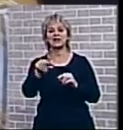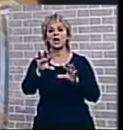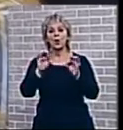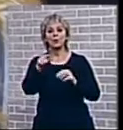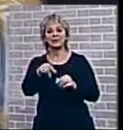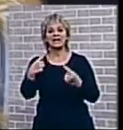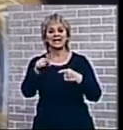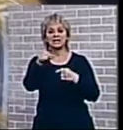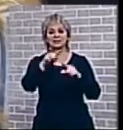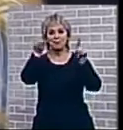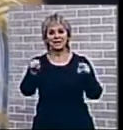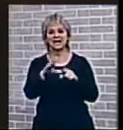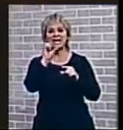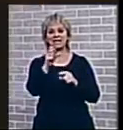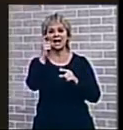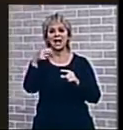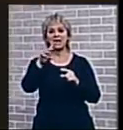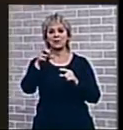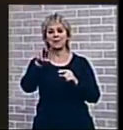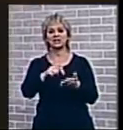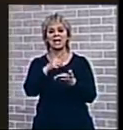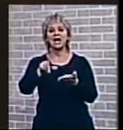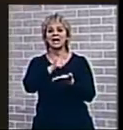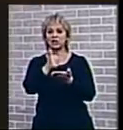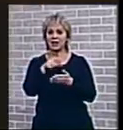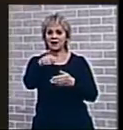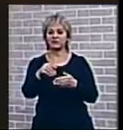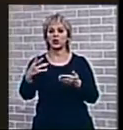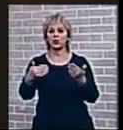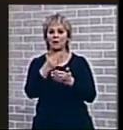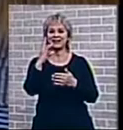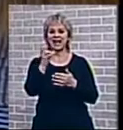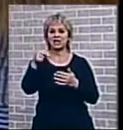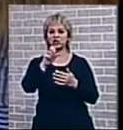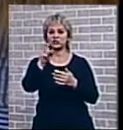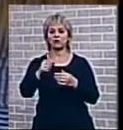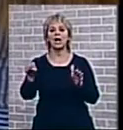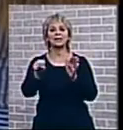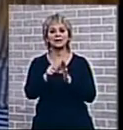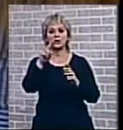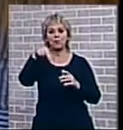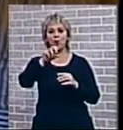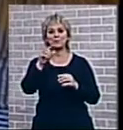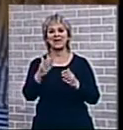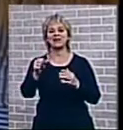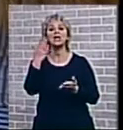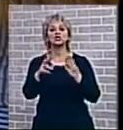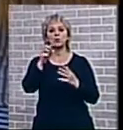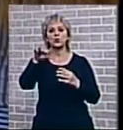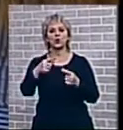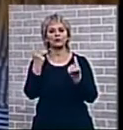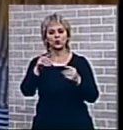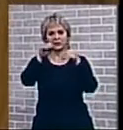например, редкость – портрет Артемия Халибяна, городского головы Ново-Нахичевана. А вот «Гибель Помпеи». Если у Брюлова это крупный